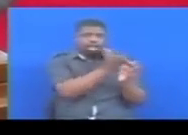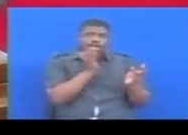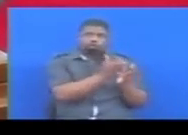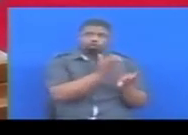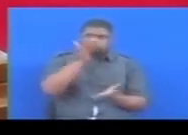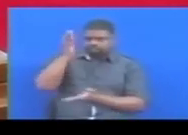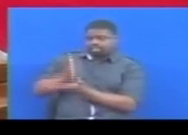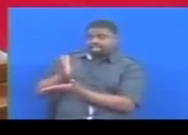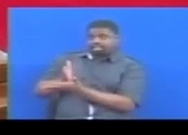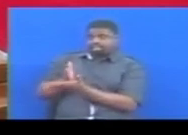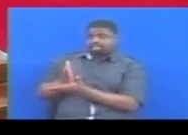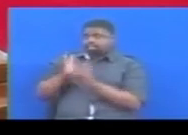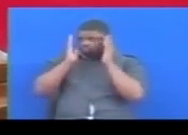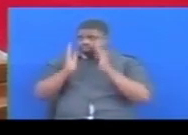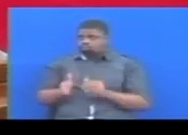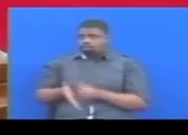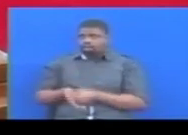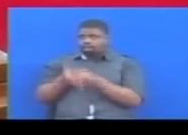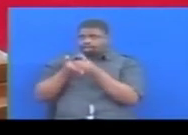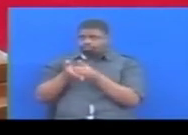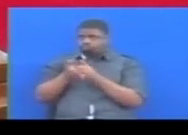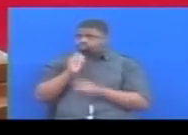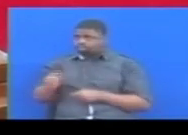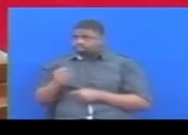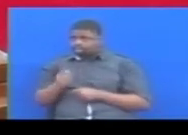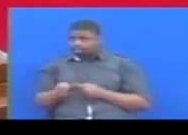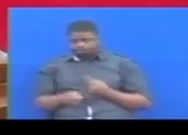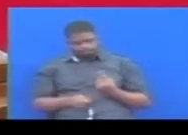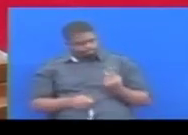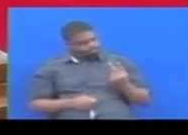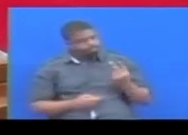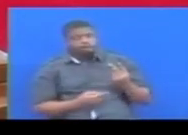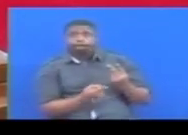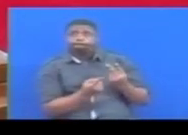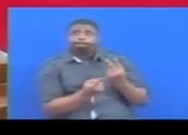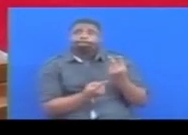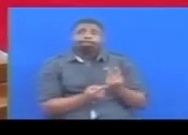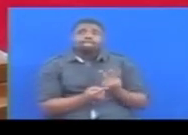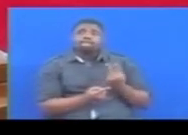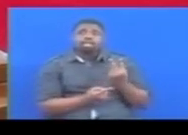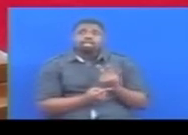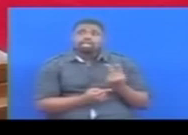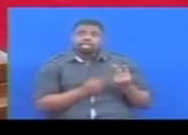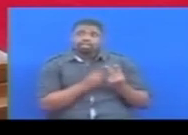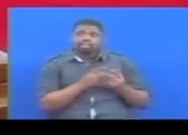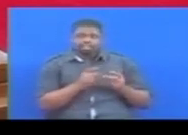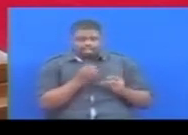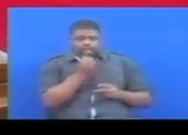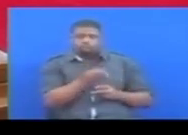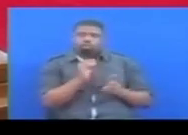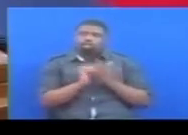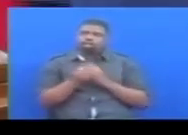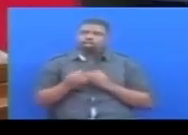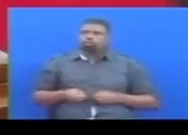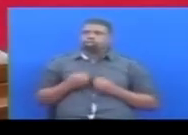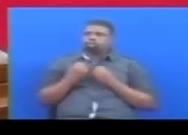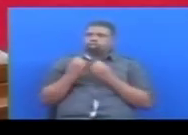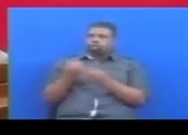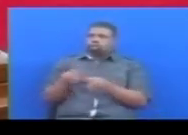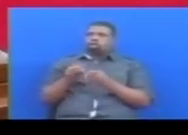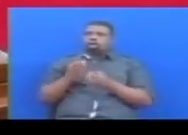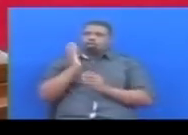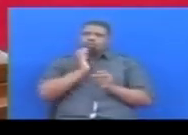Mheshimiwa Naibu Spika, jambo la pili ni juu ya kauli gani tunatoa. kwa ajili ya wale